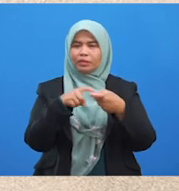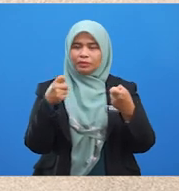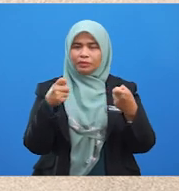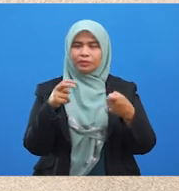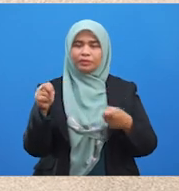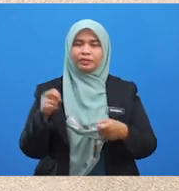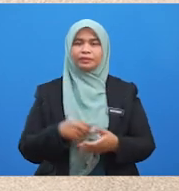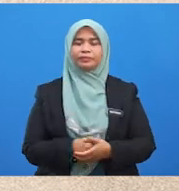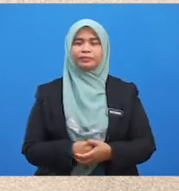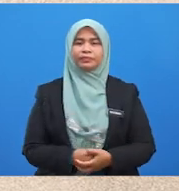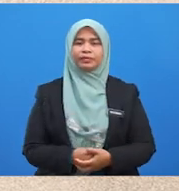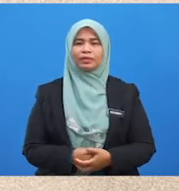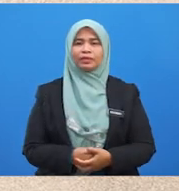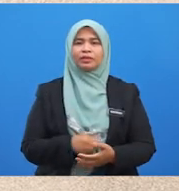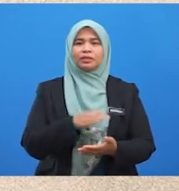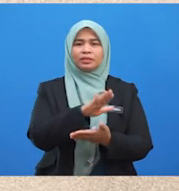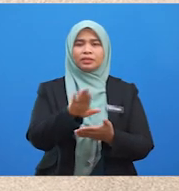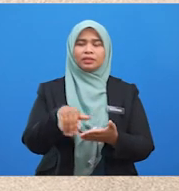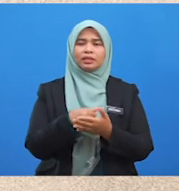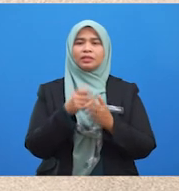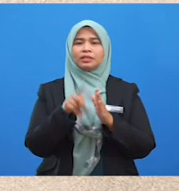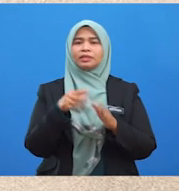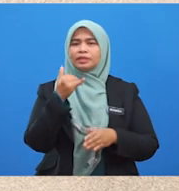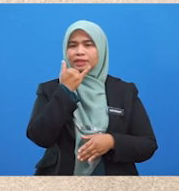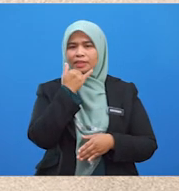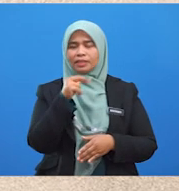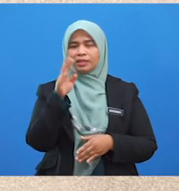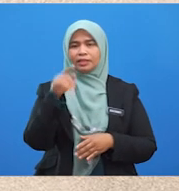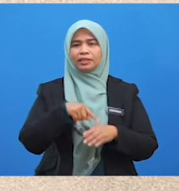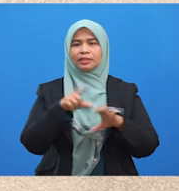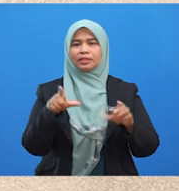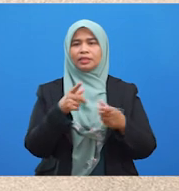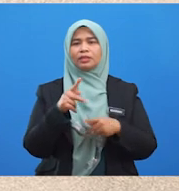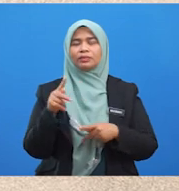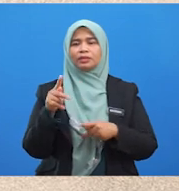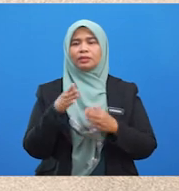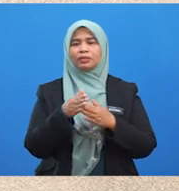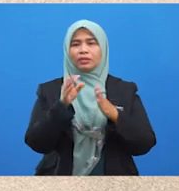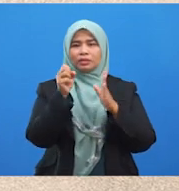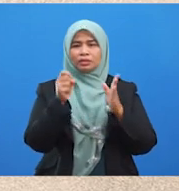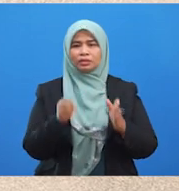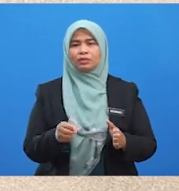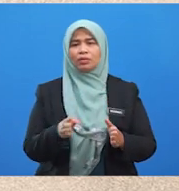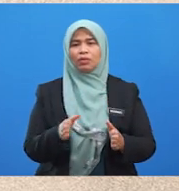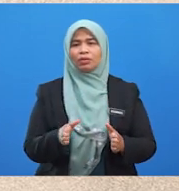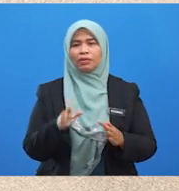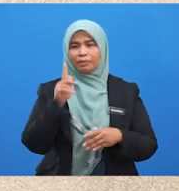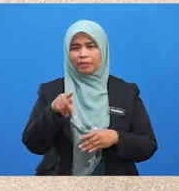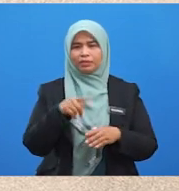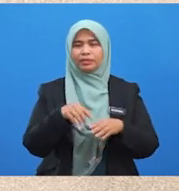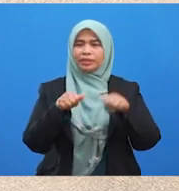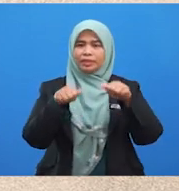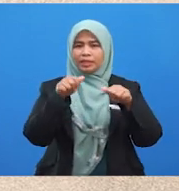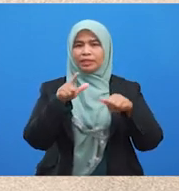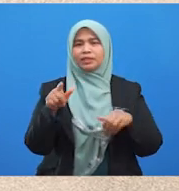keputusan. Segala kesalahan yang dilakukan oleh seseorang perlulah diadili tanpa